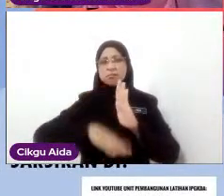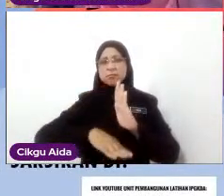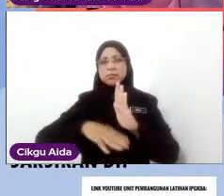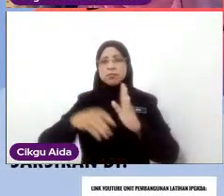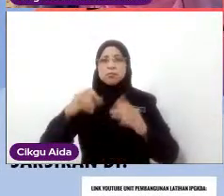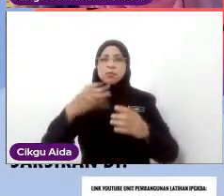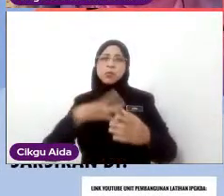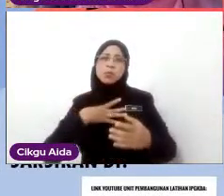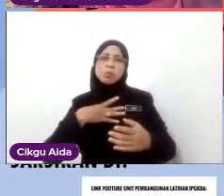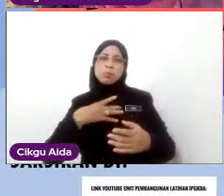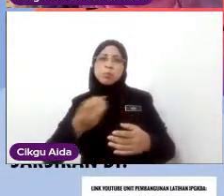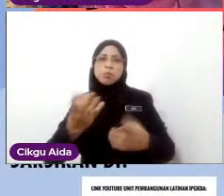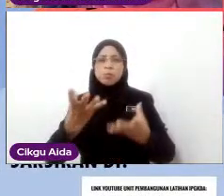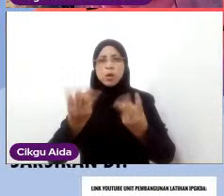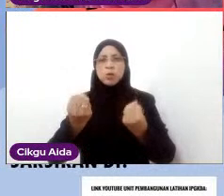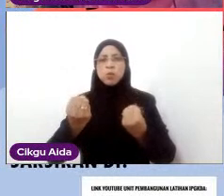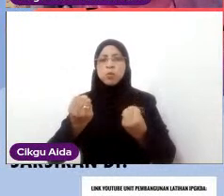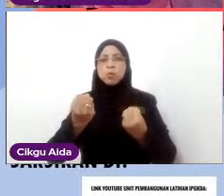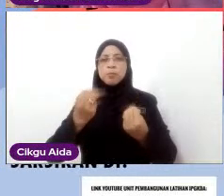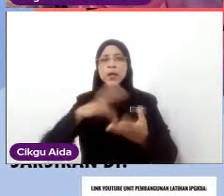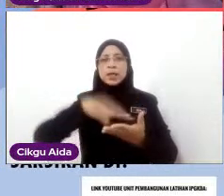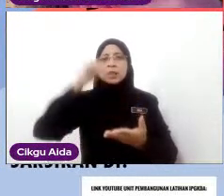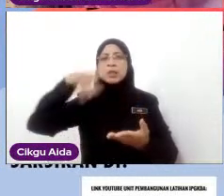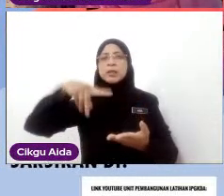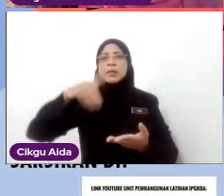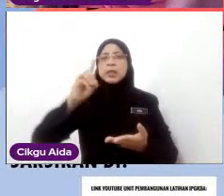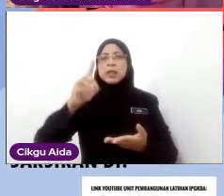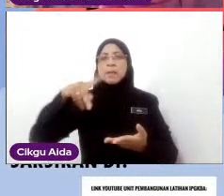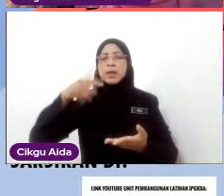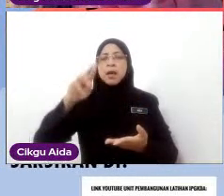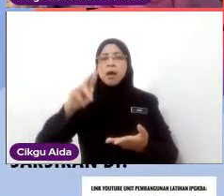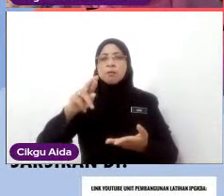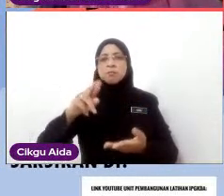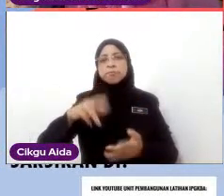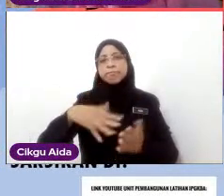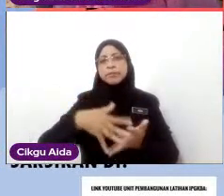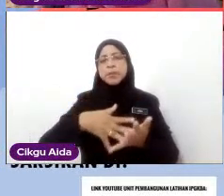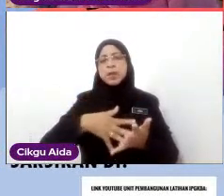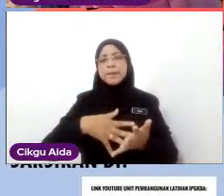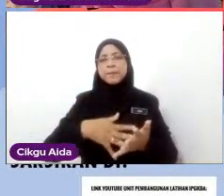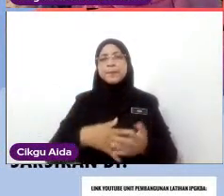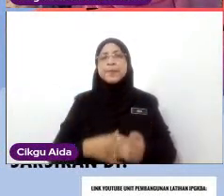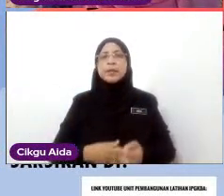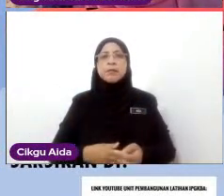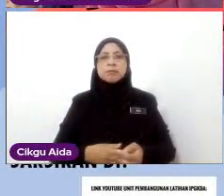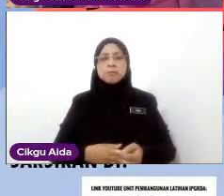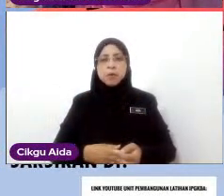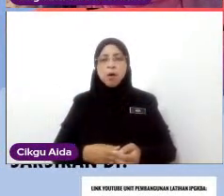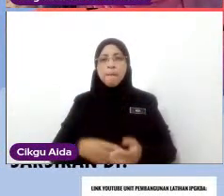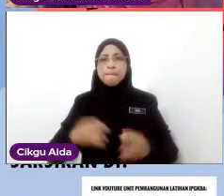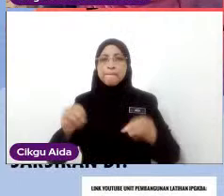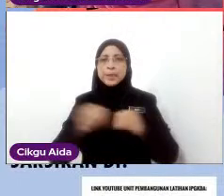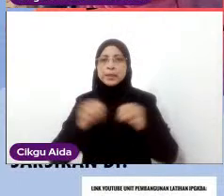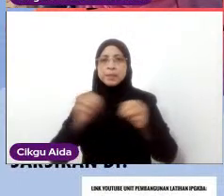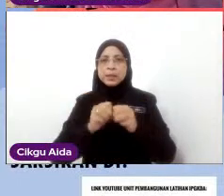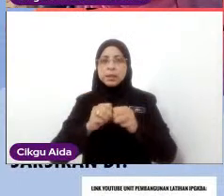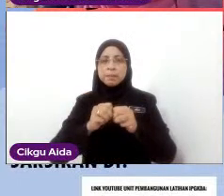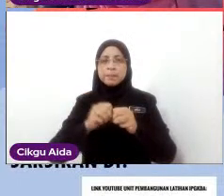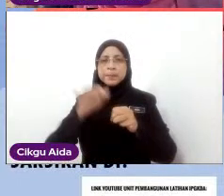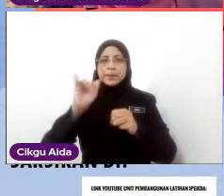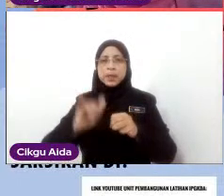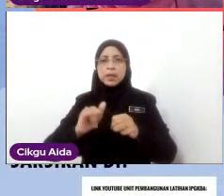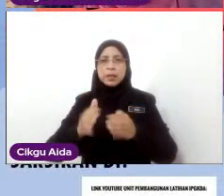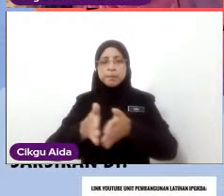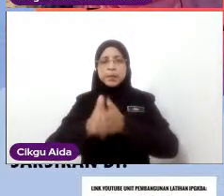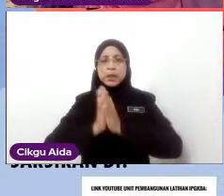pelbagai data diminta daripada pelbagai pihak. Sekejap minta ni, sekejap minta ni. Setiap kali ada orang WhatsApp minta data macam-macam kan. Jadi agak pening